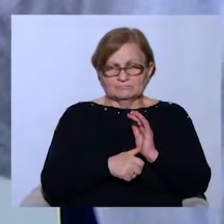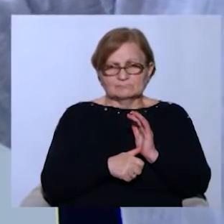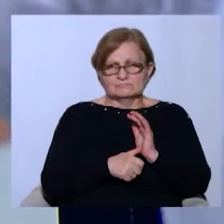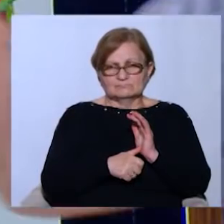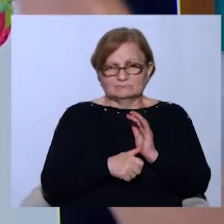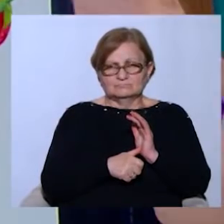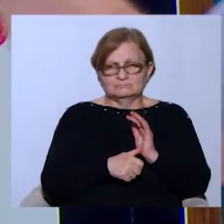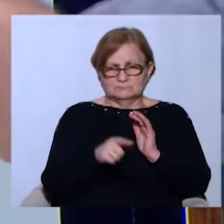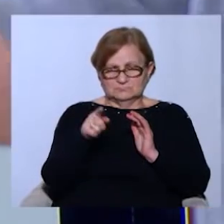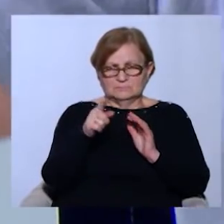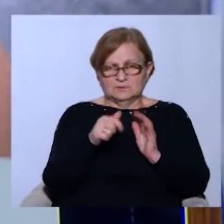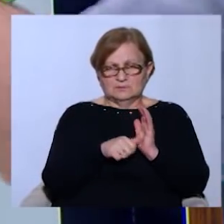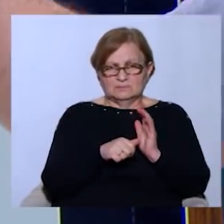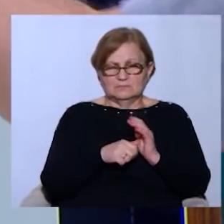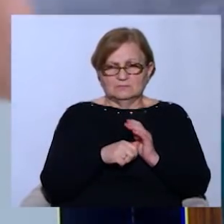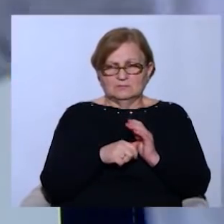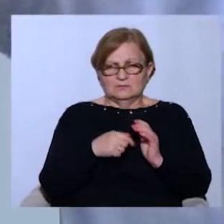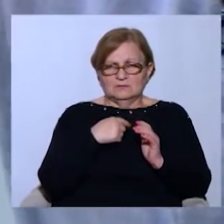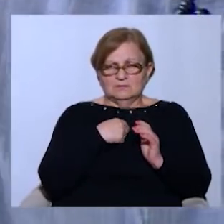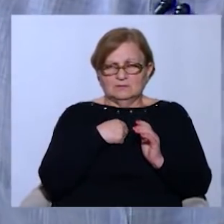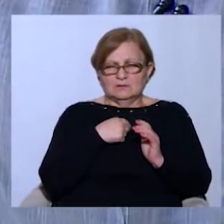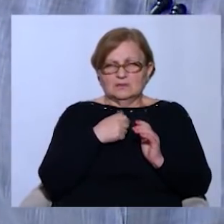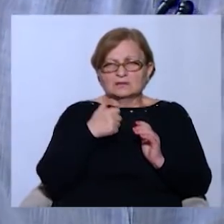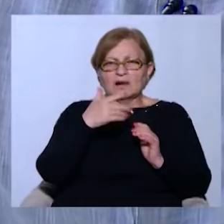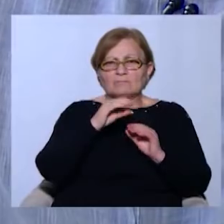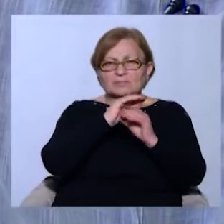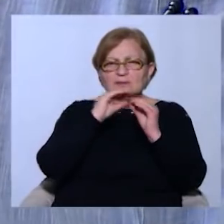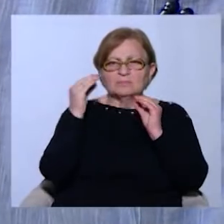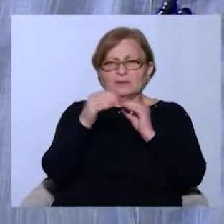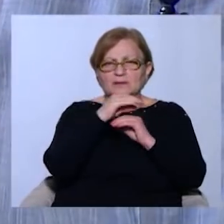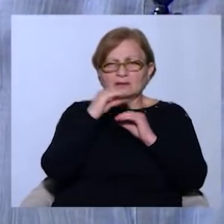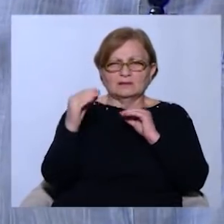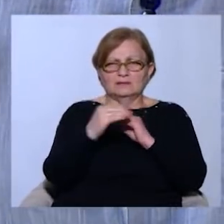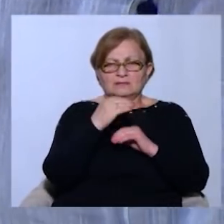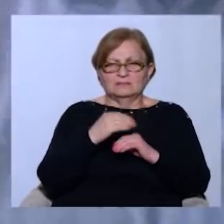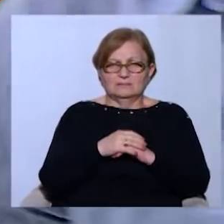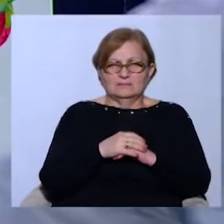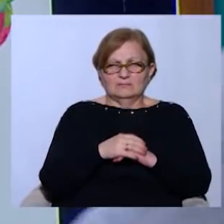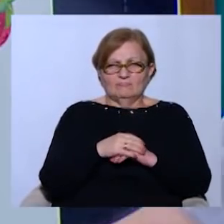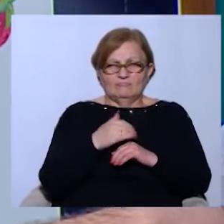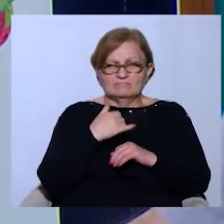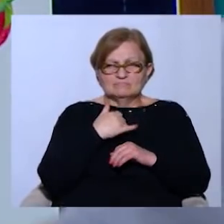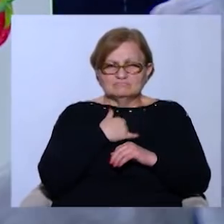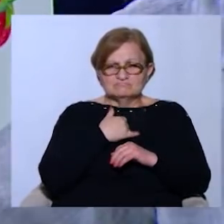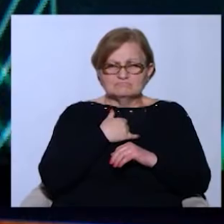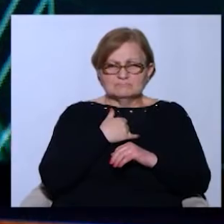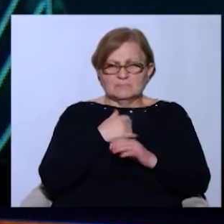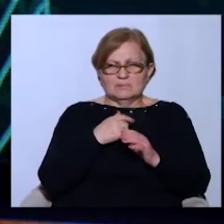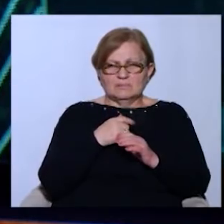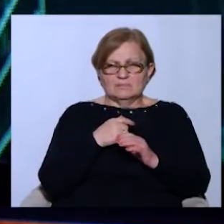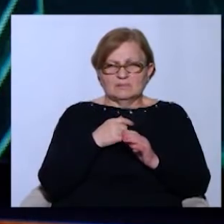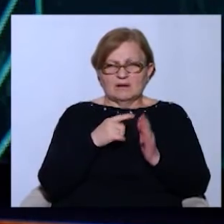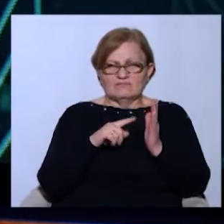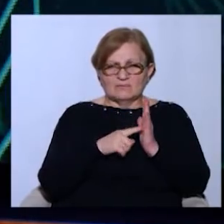3 პლუს 6. მე ასეთი ფენა რამდენი მაქვს? 1 2 3 4 5. ანუ 3 პლუს 6 უნდა